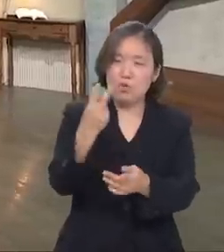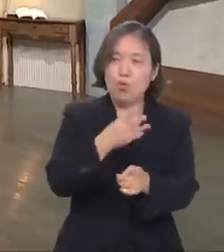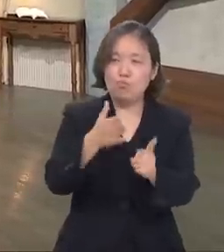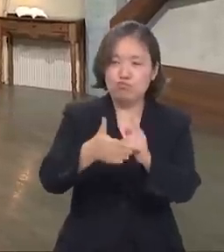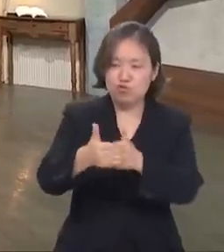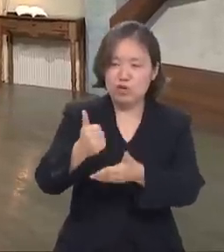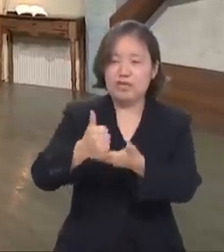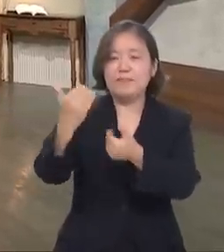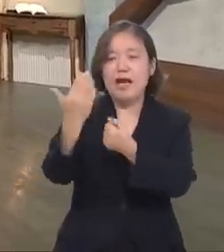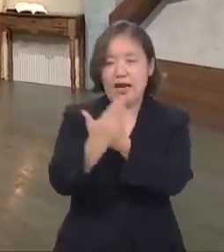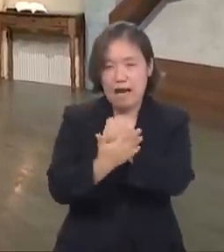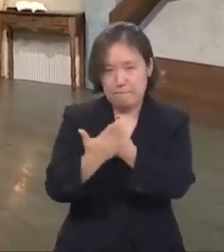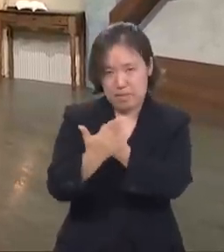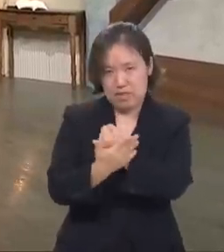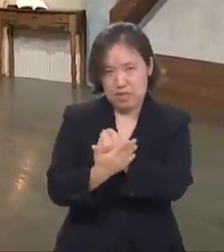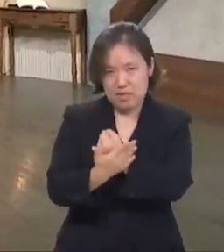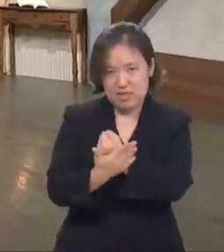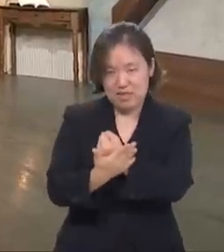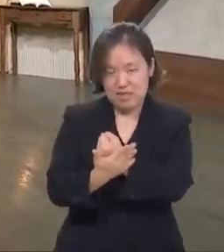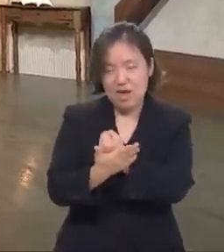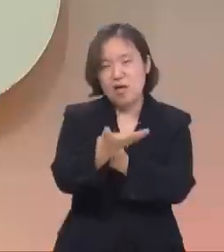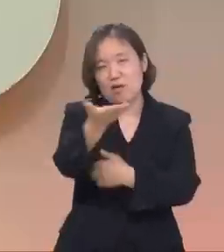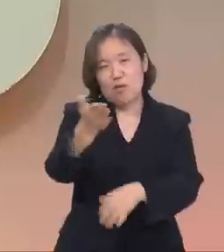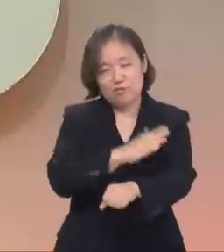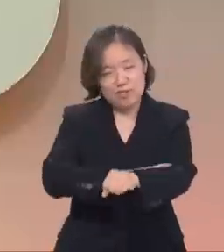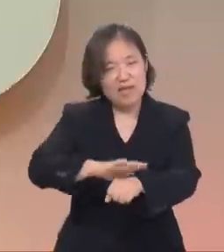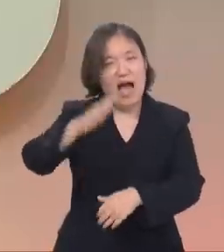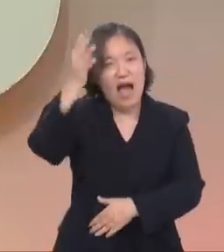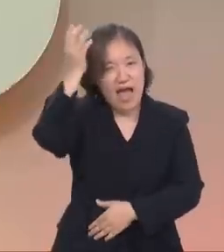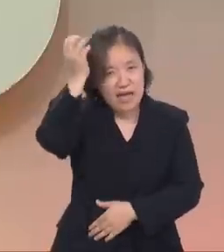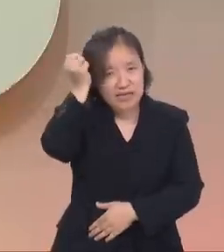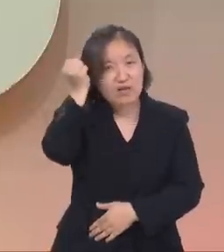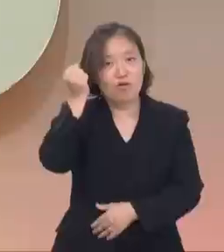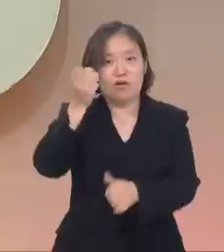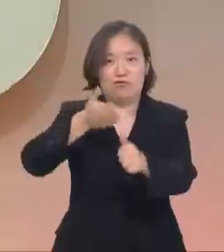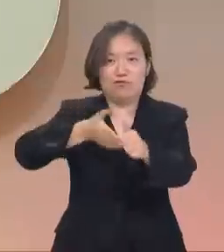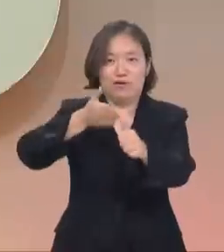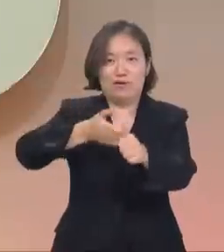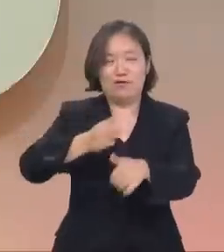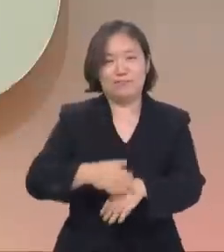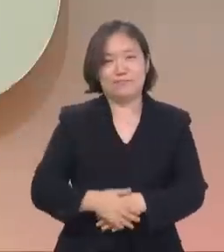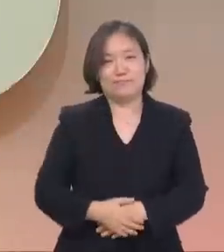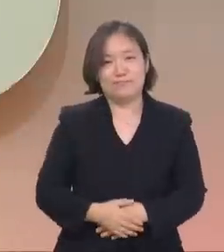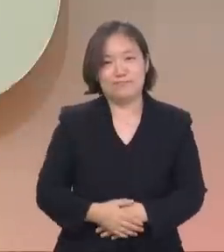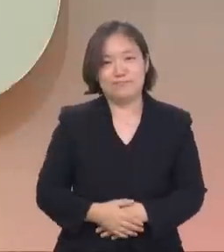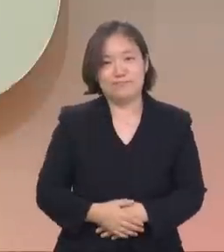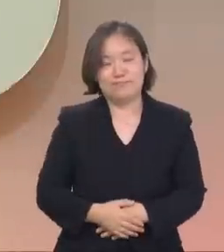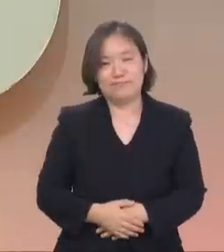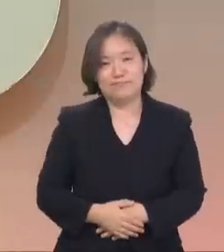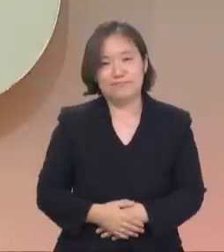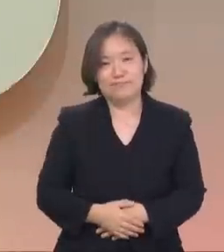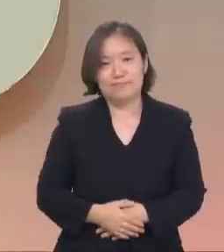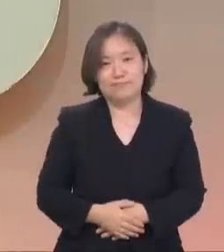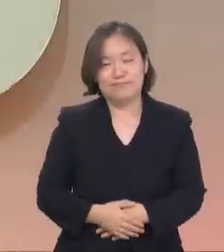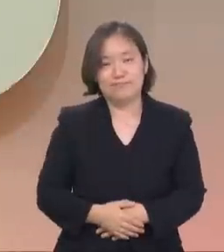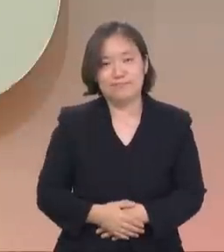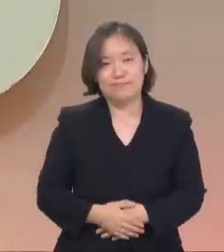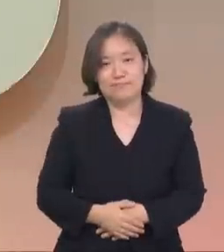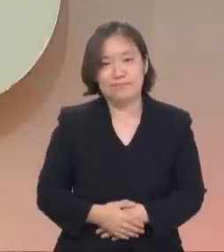항상 마음의 되새기고 항상 명심해야 되겠습니다 여러분